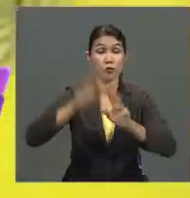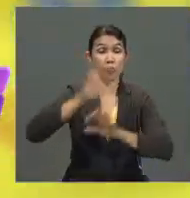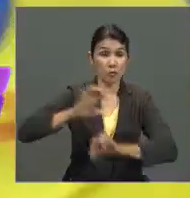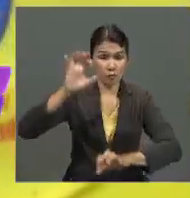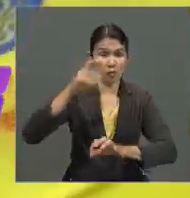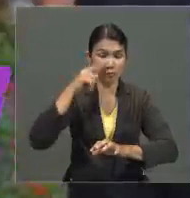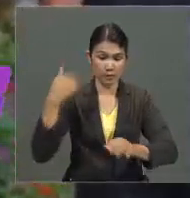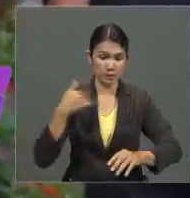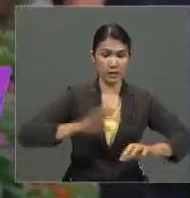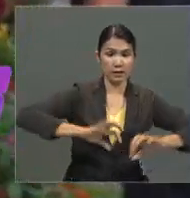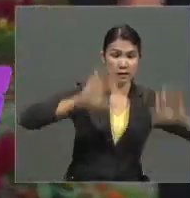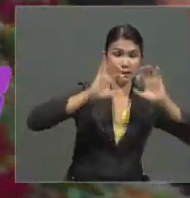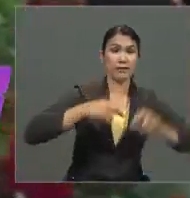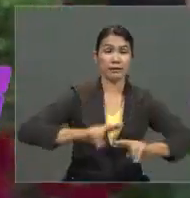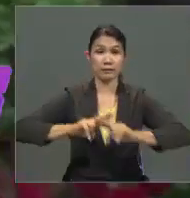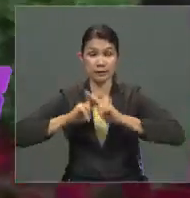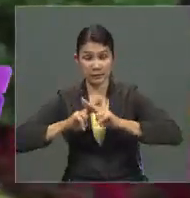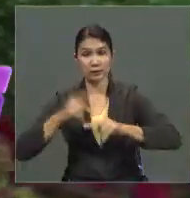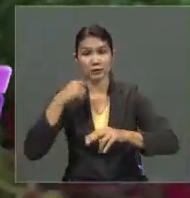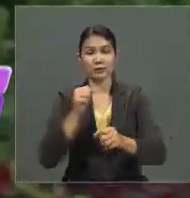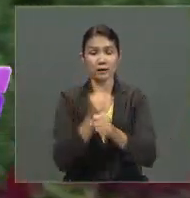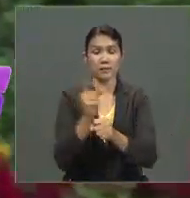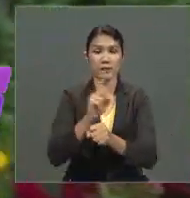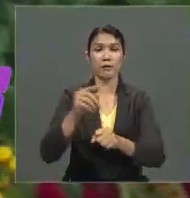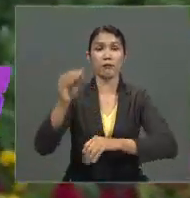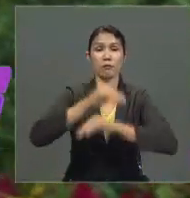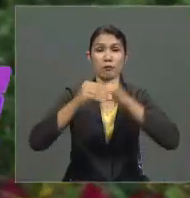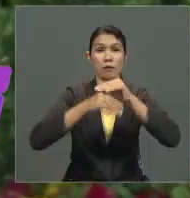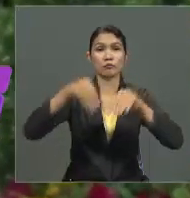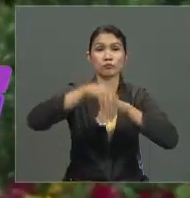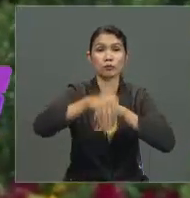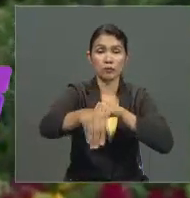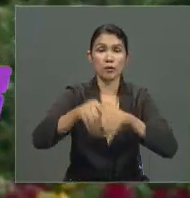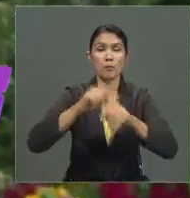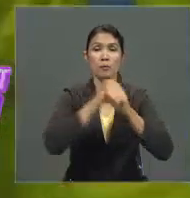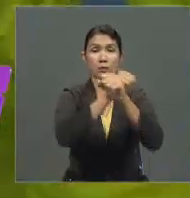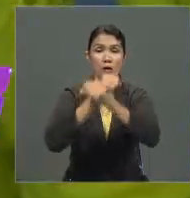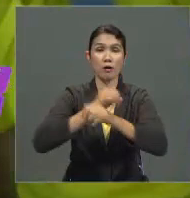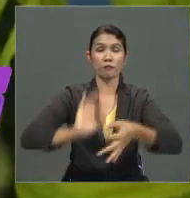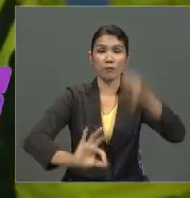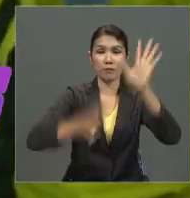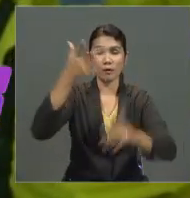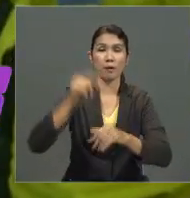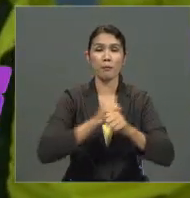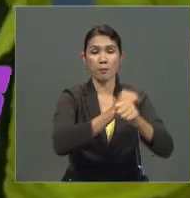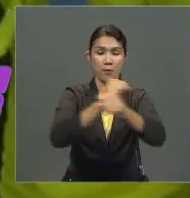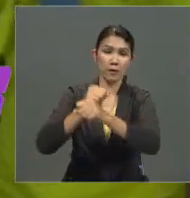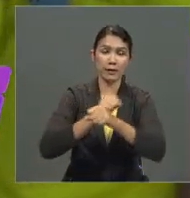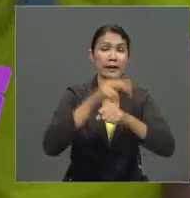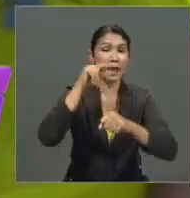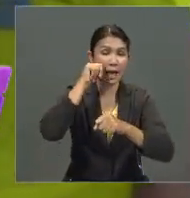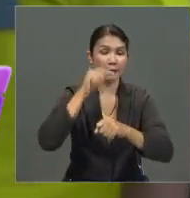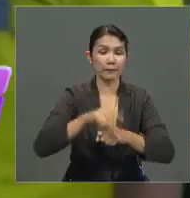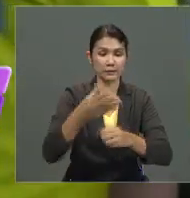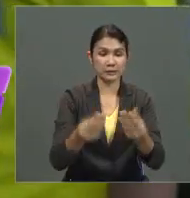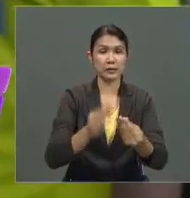ยงานภาครัฐภาคเอกชนจัดทำโครงการปลูกป่าและป้องกันไฟป่าครอบคลุมถึงป่าต้นน้ำป่าชายเลนป่าพรุและที่ดินของ